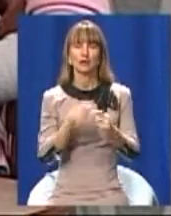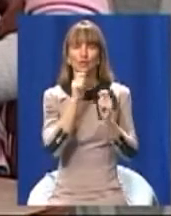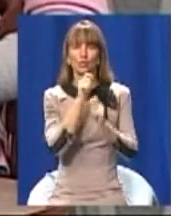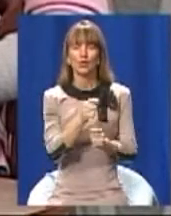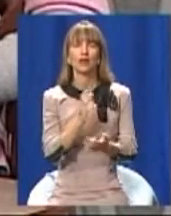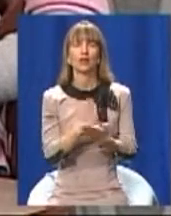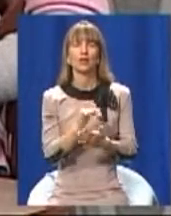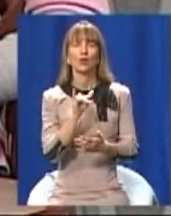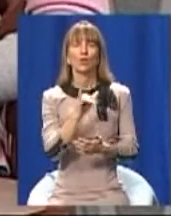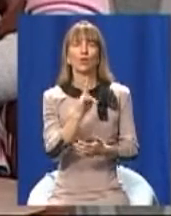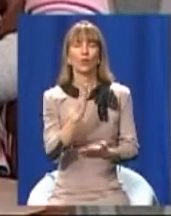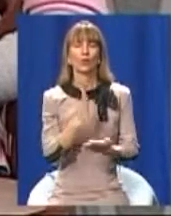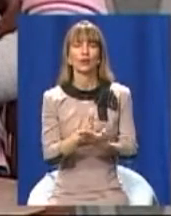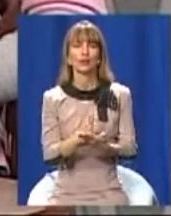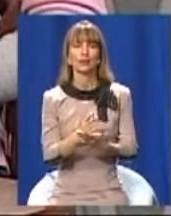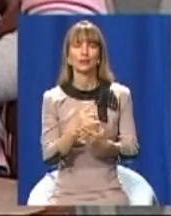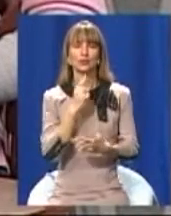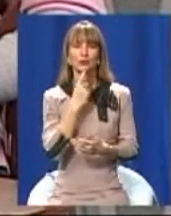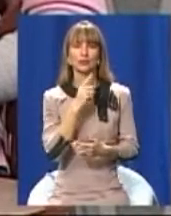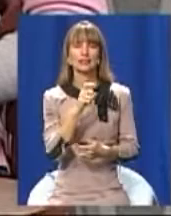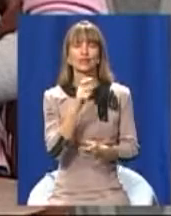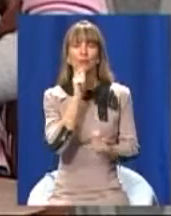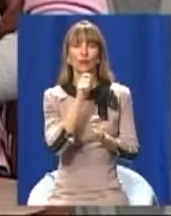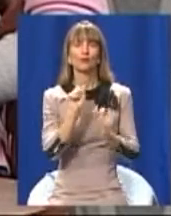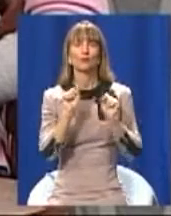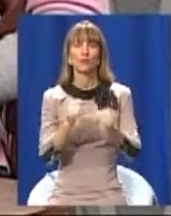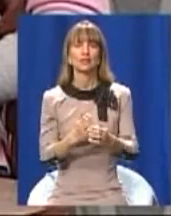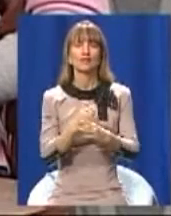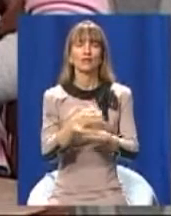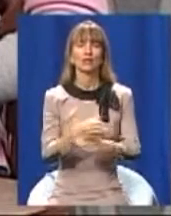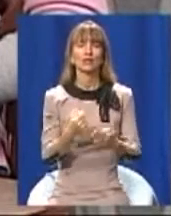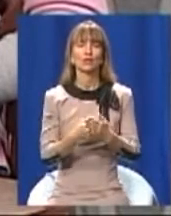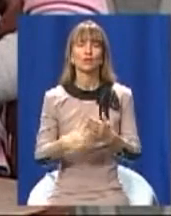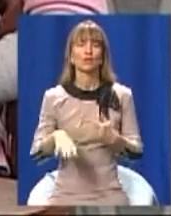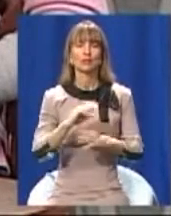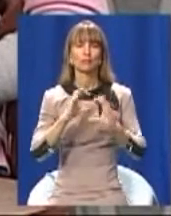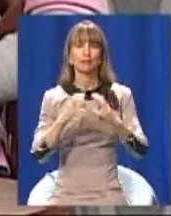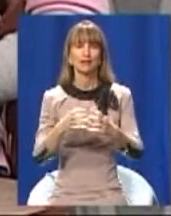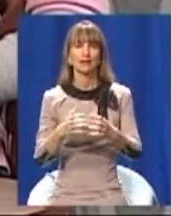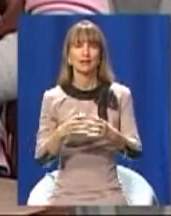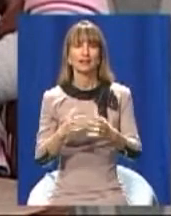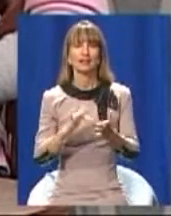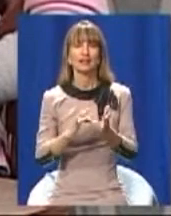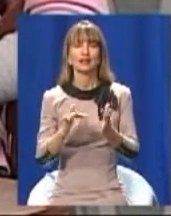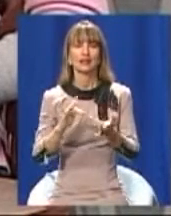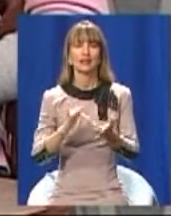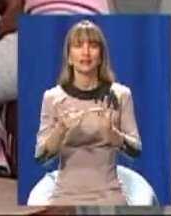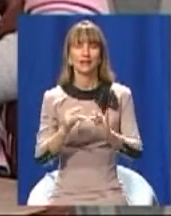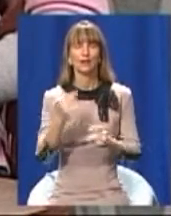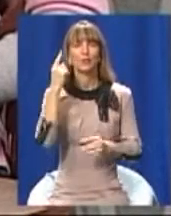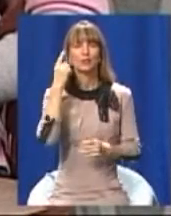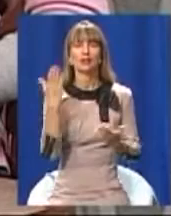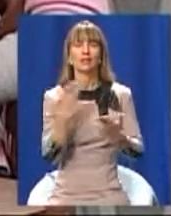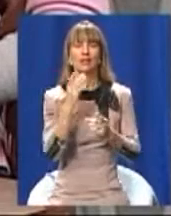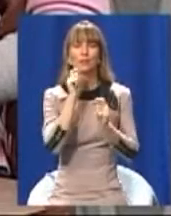є, у кого є, виникають якісь певні складнощі з подарунками, то можна завітати до Всесвітньої павутини і там дізнатися якісь такі креативні